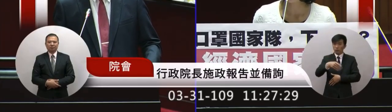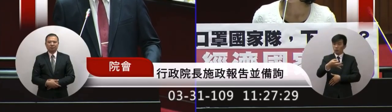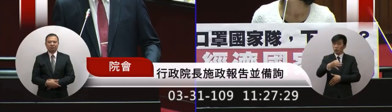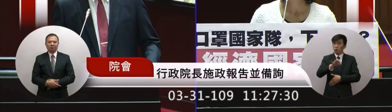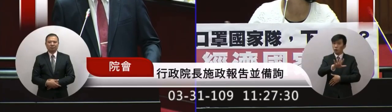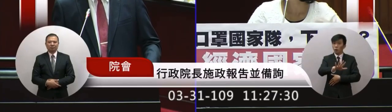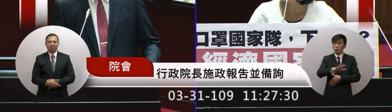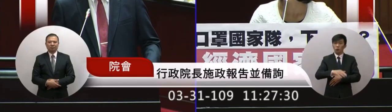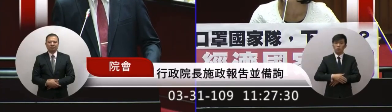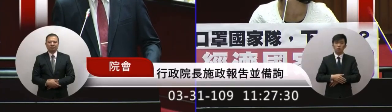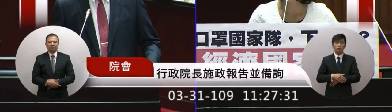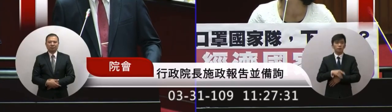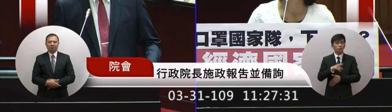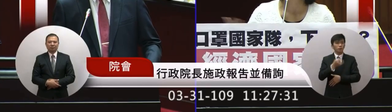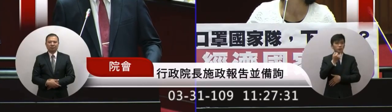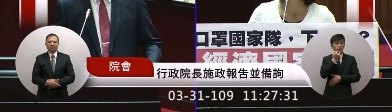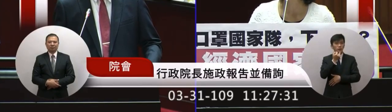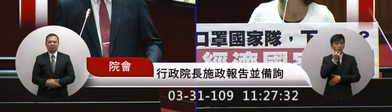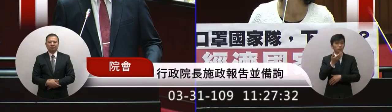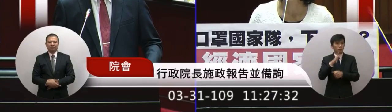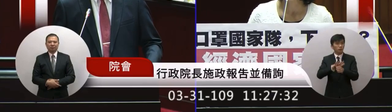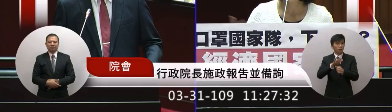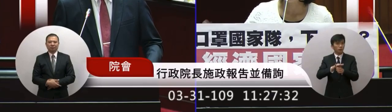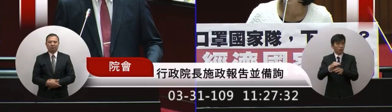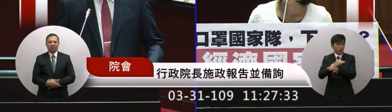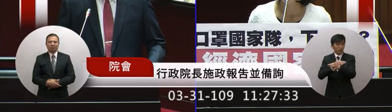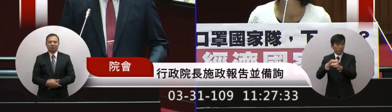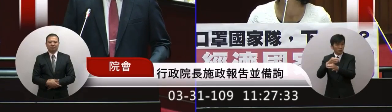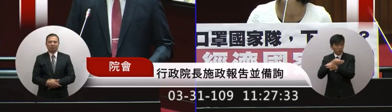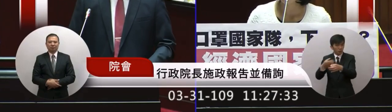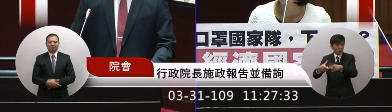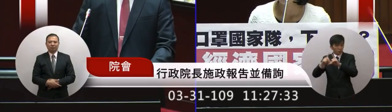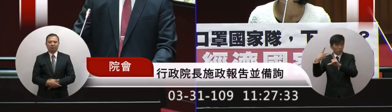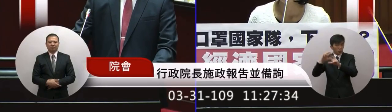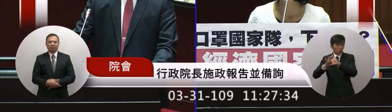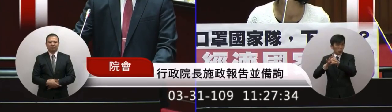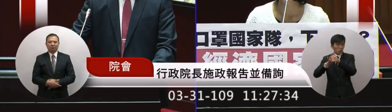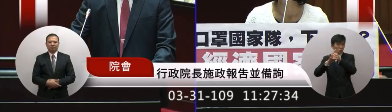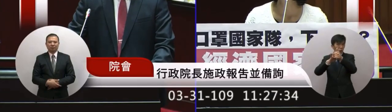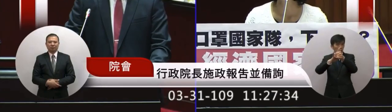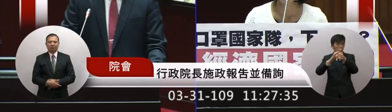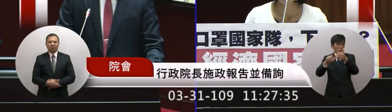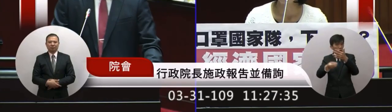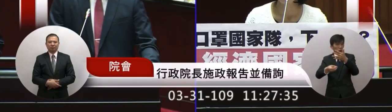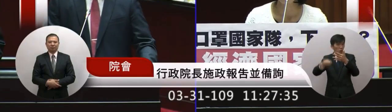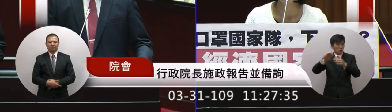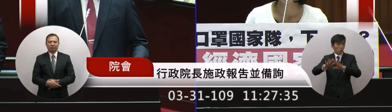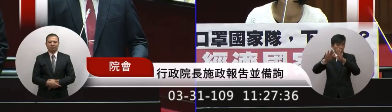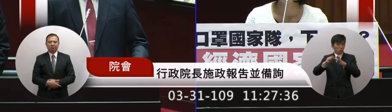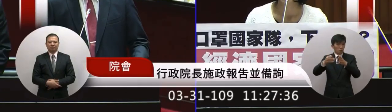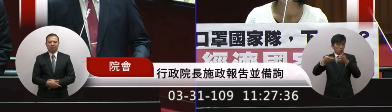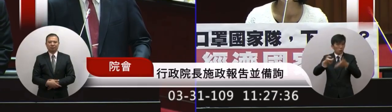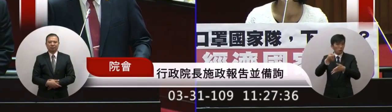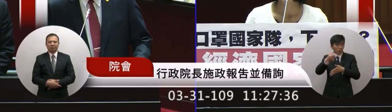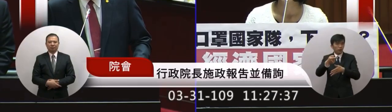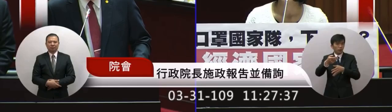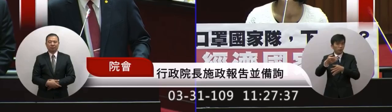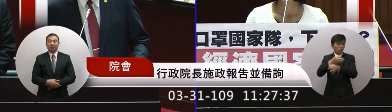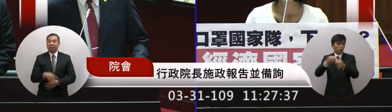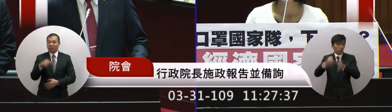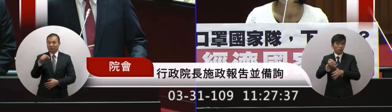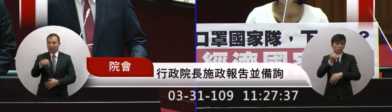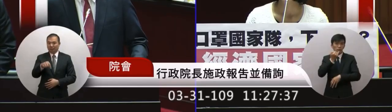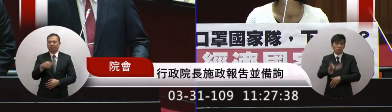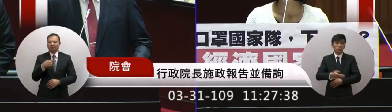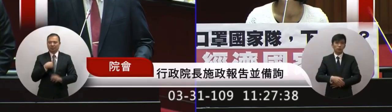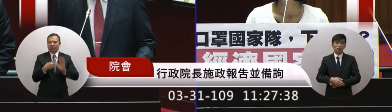接下来除了振兴之外复苏的领头羊，或是明星产业，更是或是重点产业？ 即我甲委